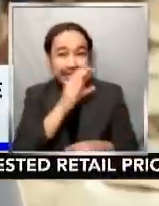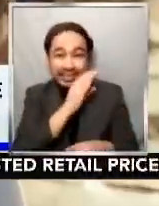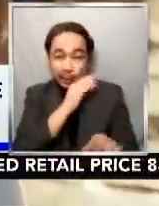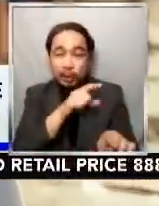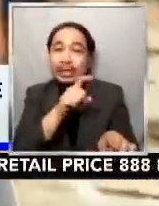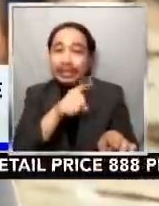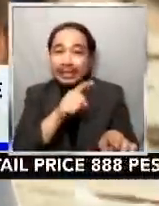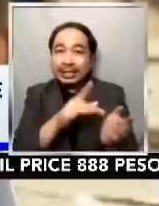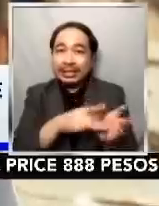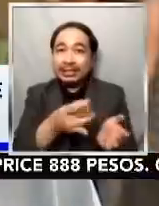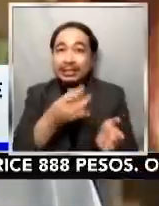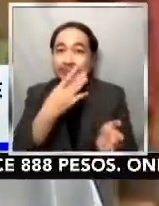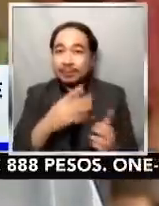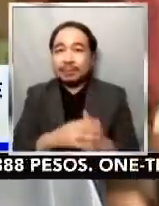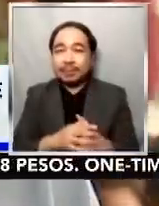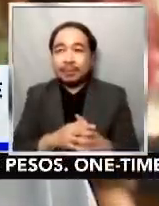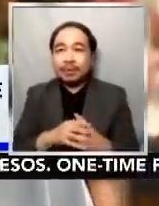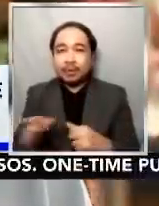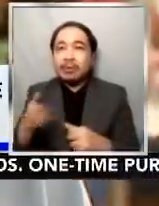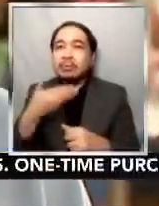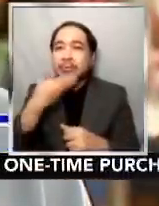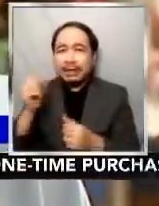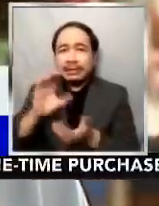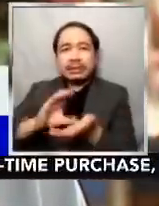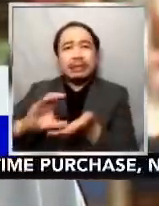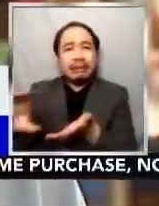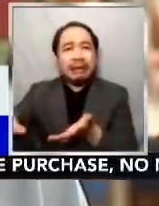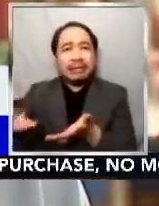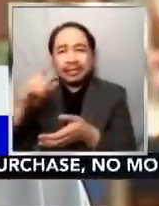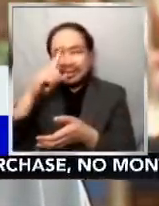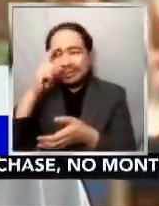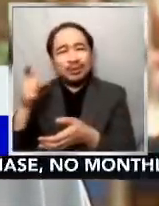yung in-cash kasi maraming magagamitan sa